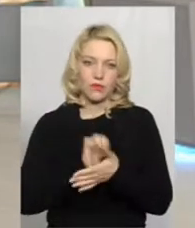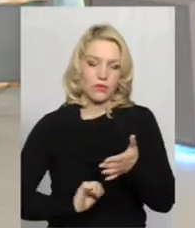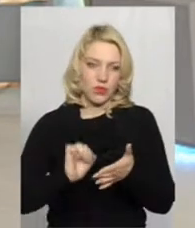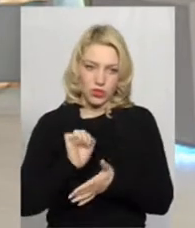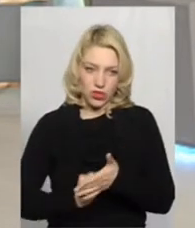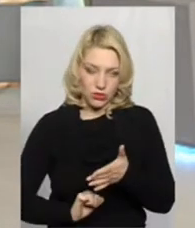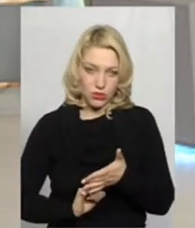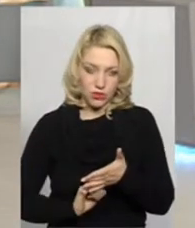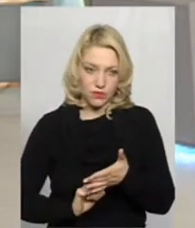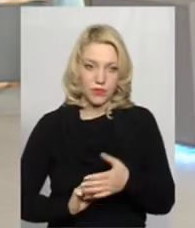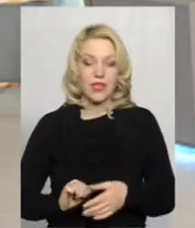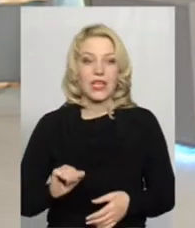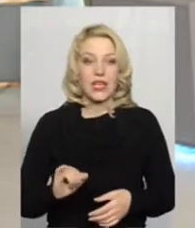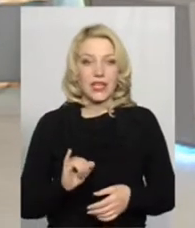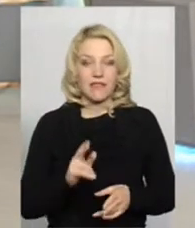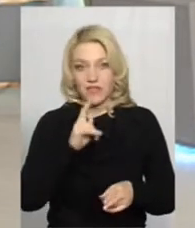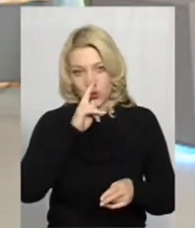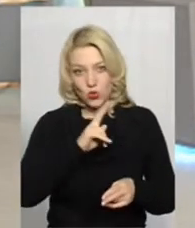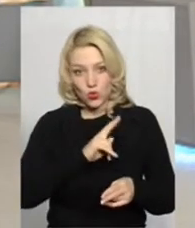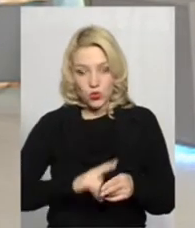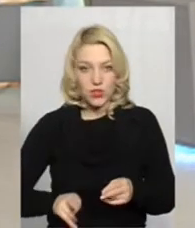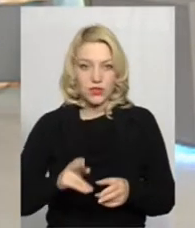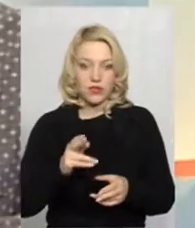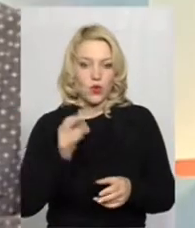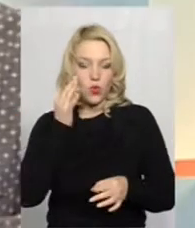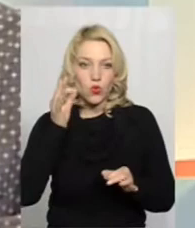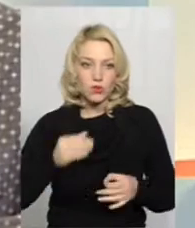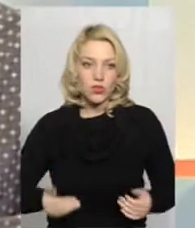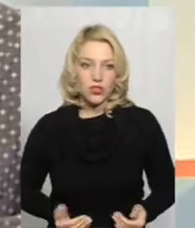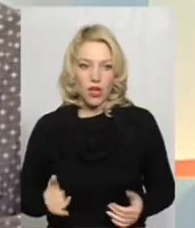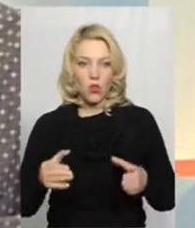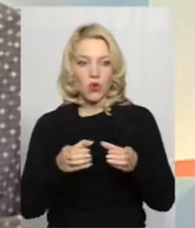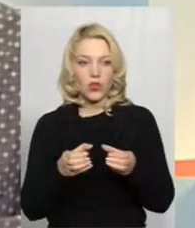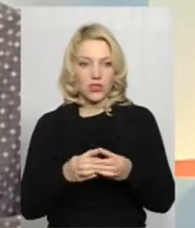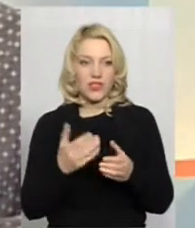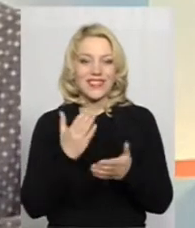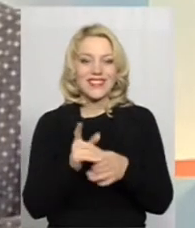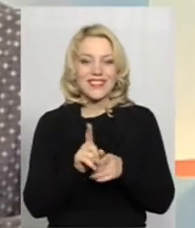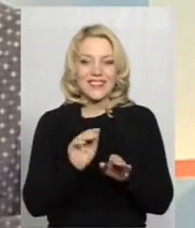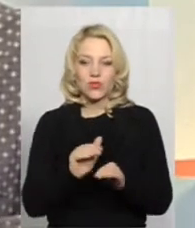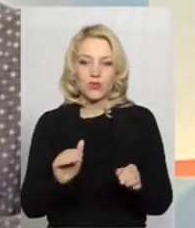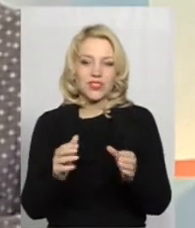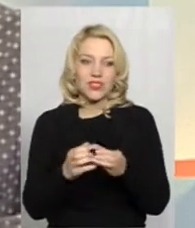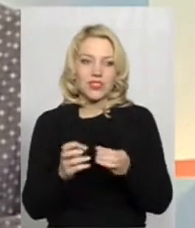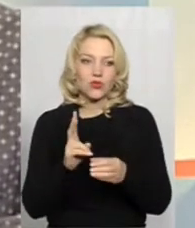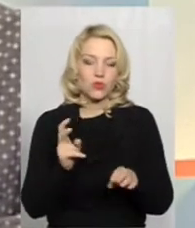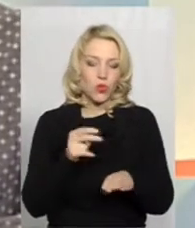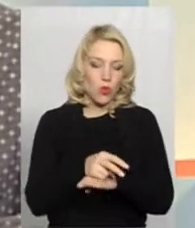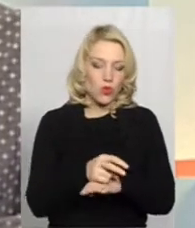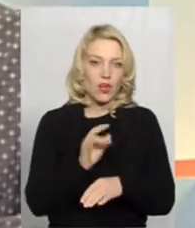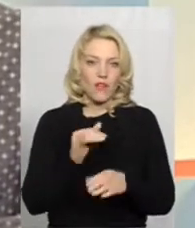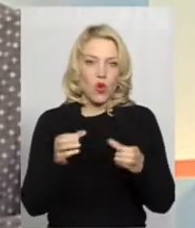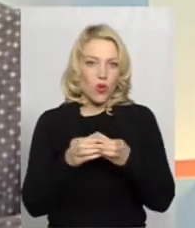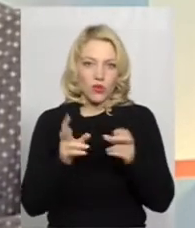так, і відсутність досвіду життя в колективі, так звані домашні діти, приходячи в колектив, вони не знають,